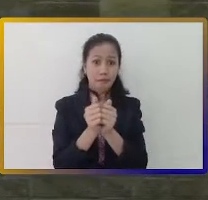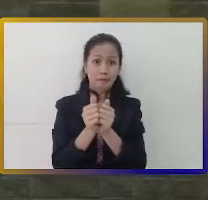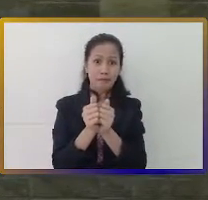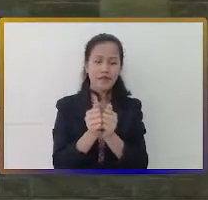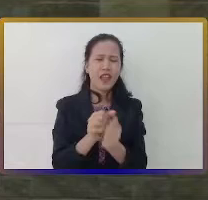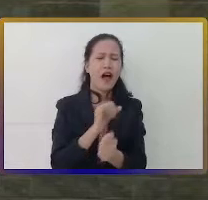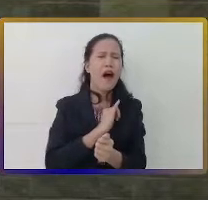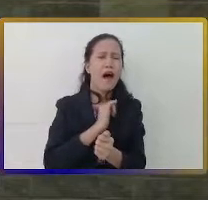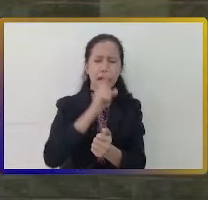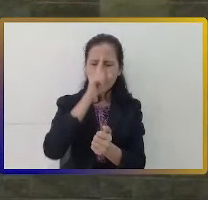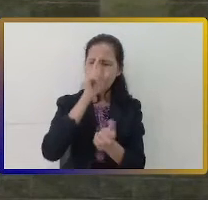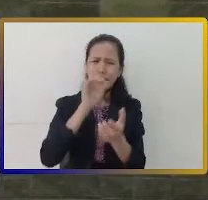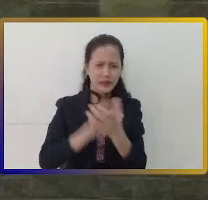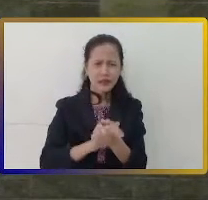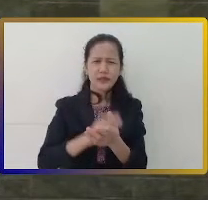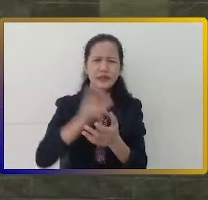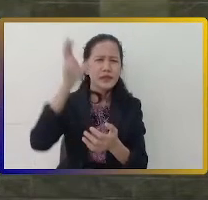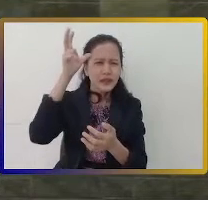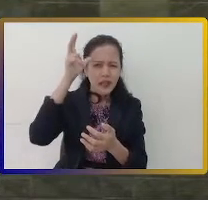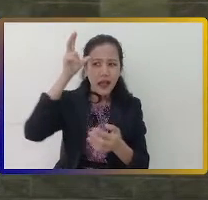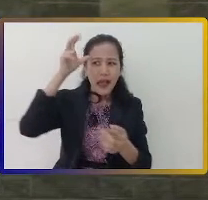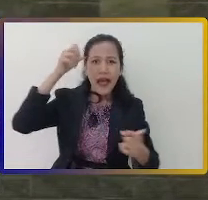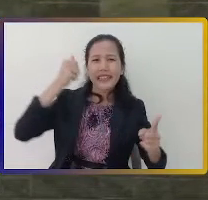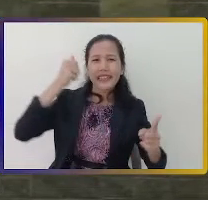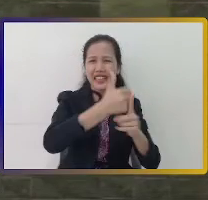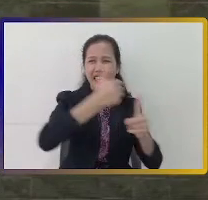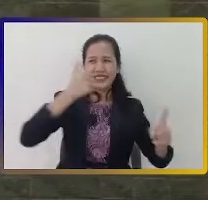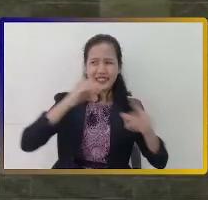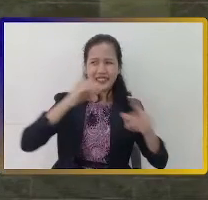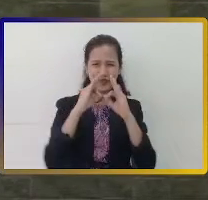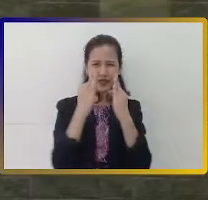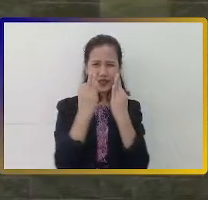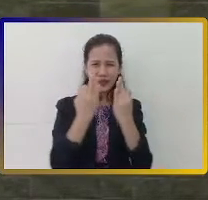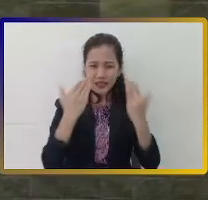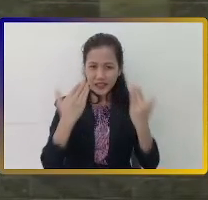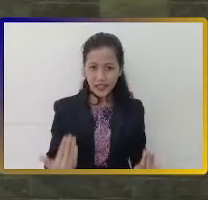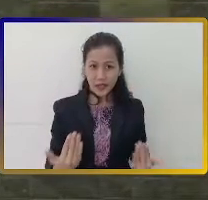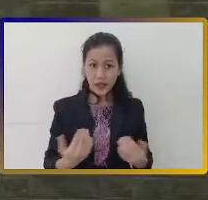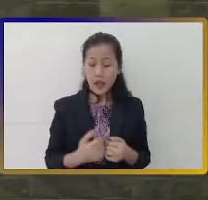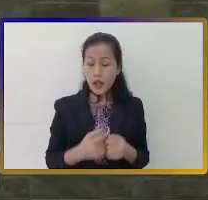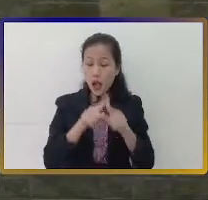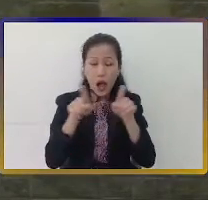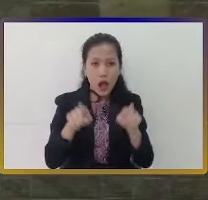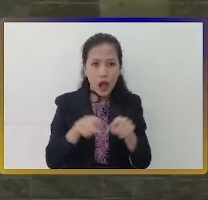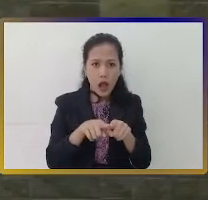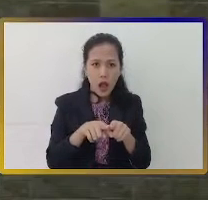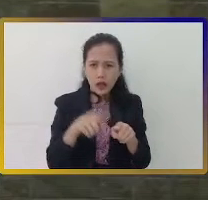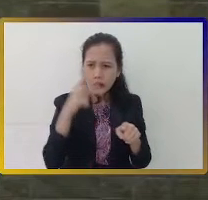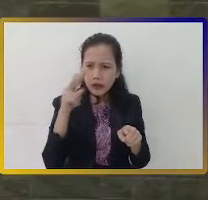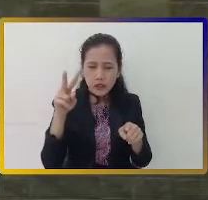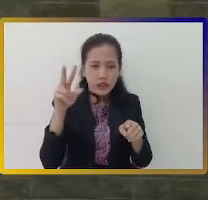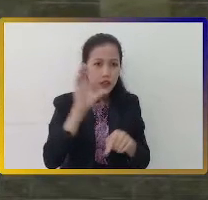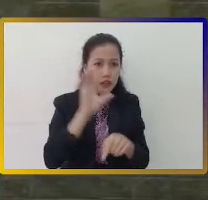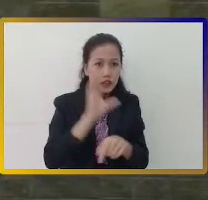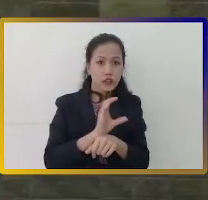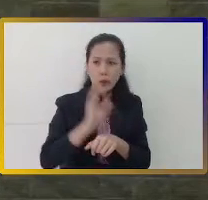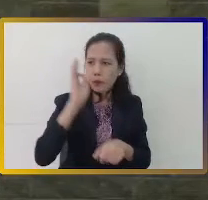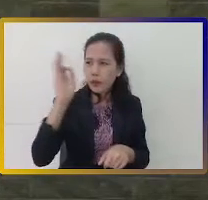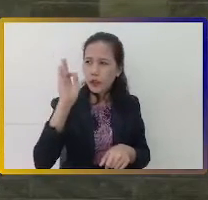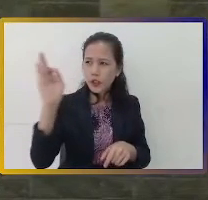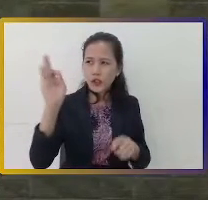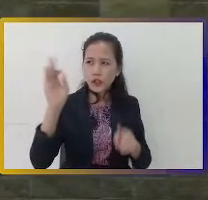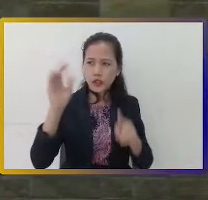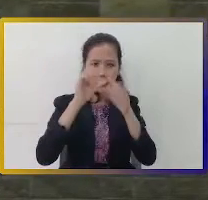ay umaatake sa mga families po ngayon. And as we build this church and through the preaching of the word,